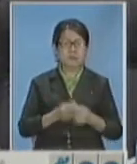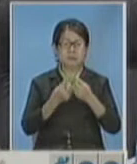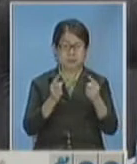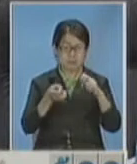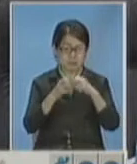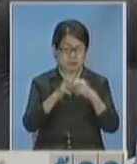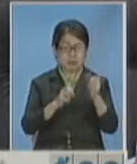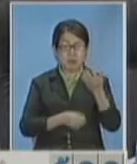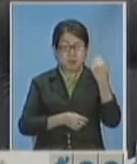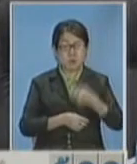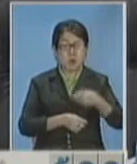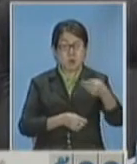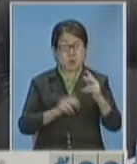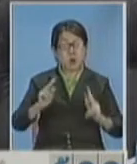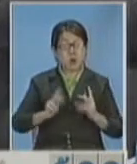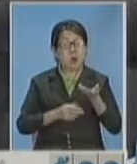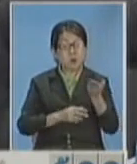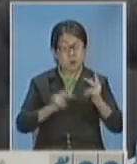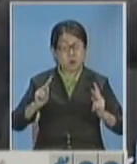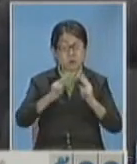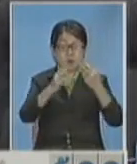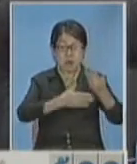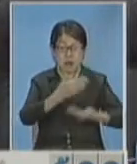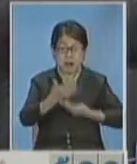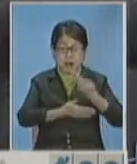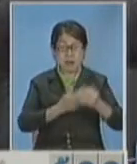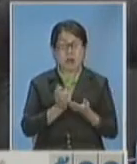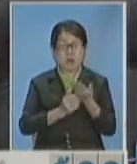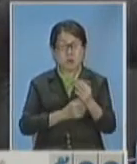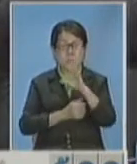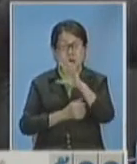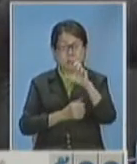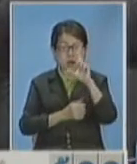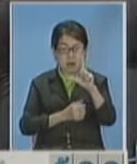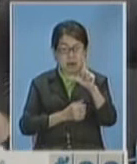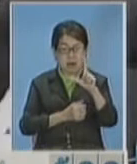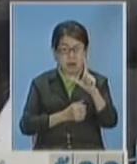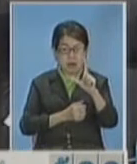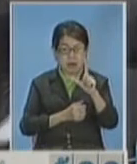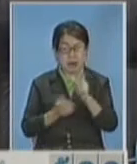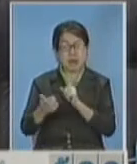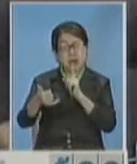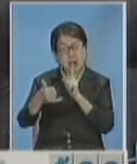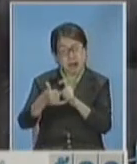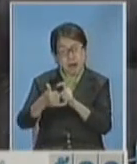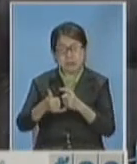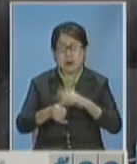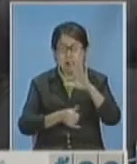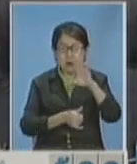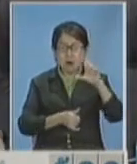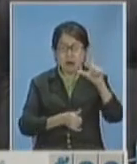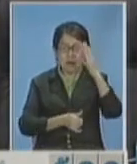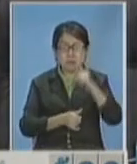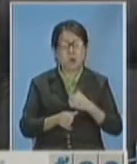ตอนที่ขอเข้ามาในกระทรวงพาณิชย์500ล้านบาทนะคะคำตอบก็คือบอกว่าจะไปวางชั้นจำหน่ายสิน